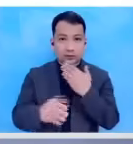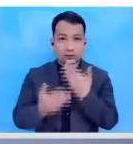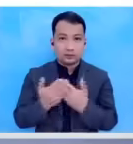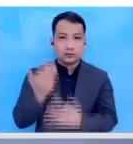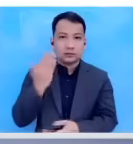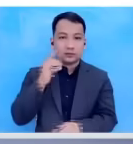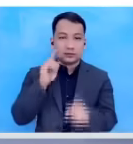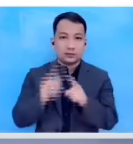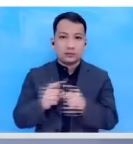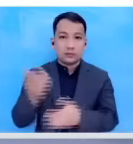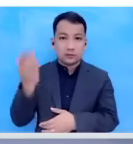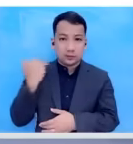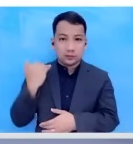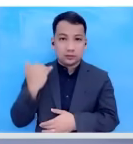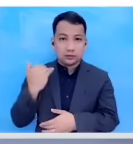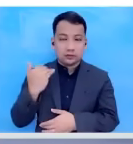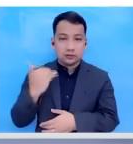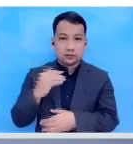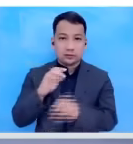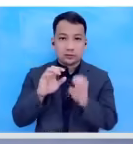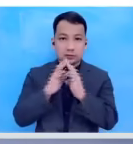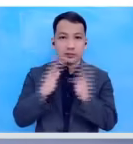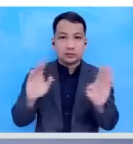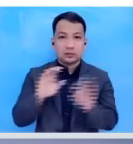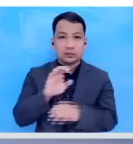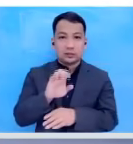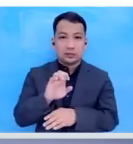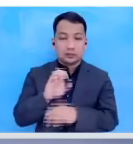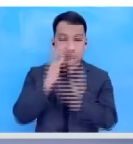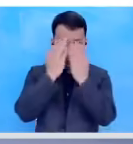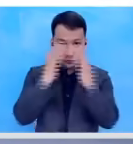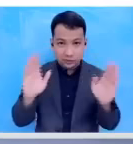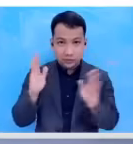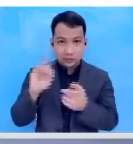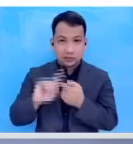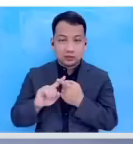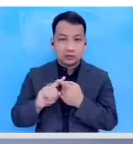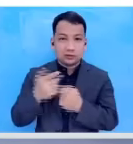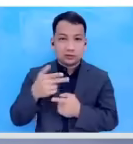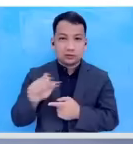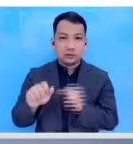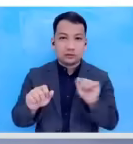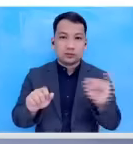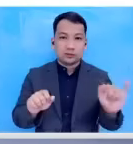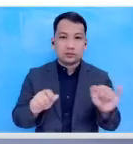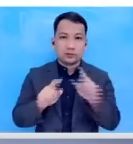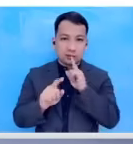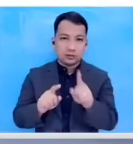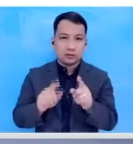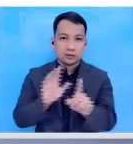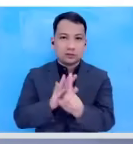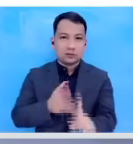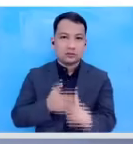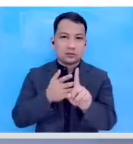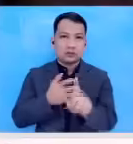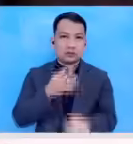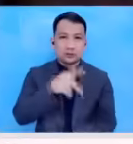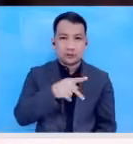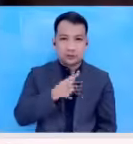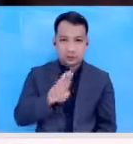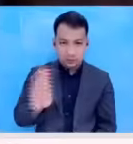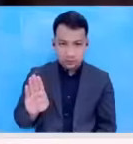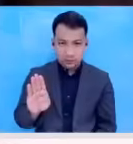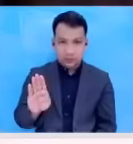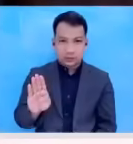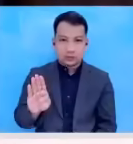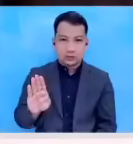Dati siyang Dabarkad sa longest running noontime show na Itbulaga at naging host rin ng talaga namang pumatok na Pinoy Big Brother. Tama